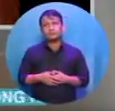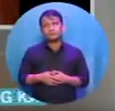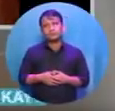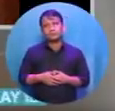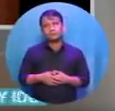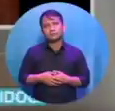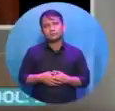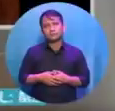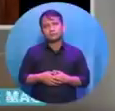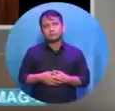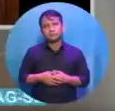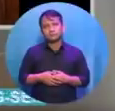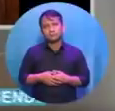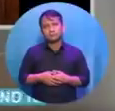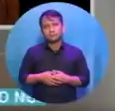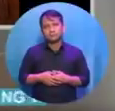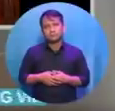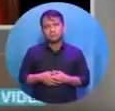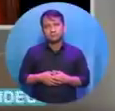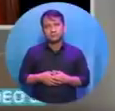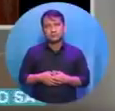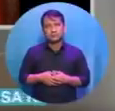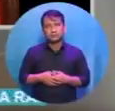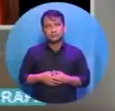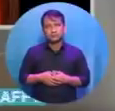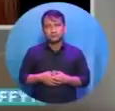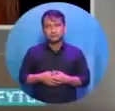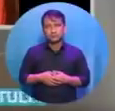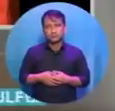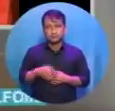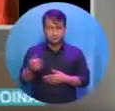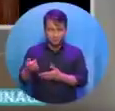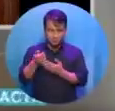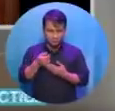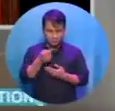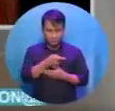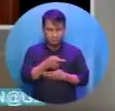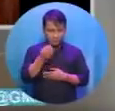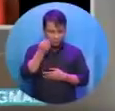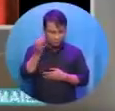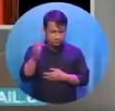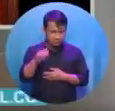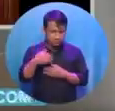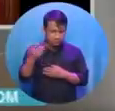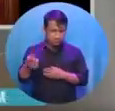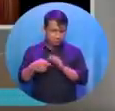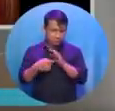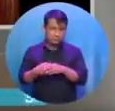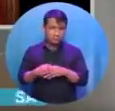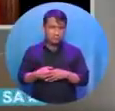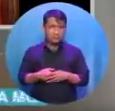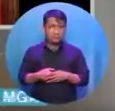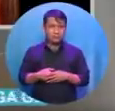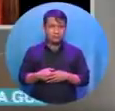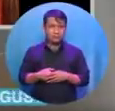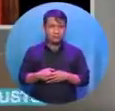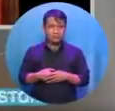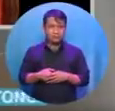Concubinage. Sir, natul po. Ma'am. Gusto ko sanang tulungan niyo rin po ako makauwi na sa amin. Saan po kayo ngayon,